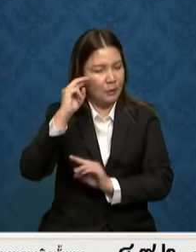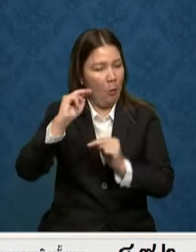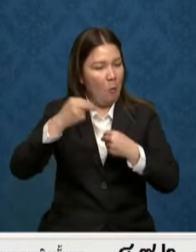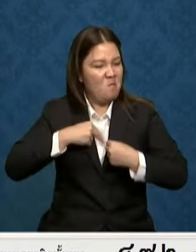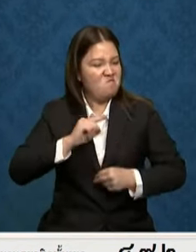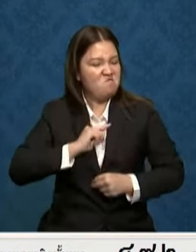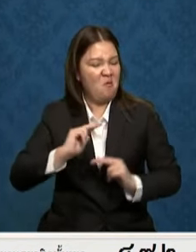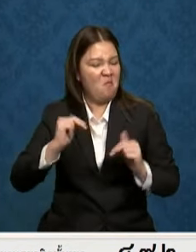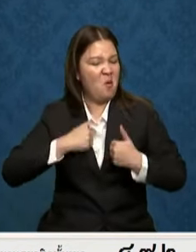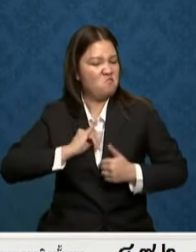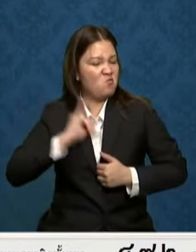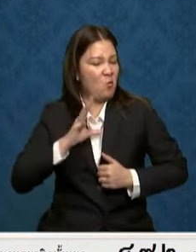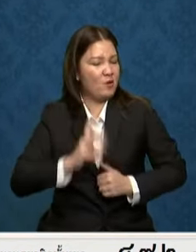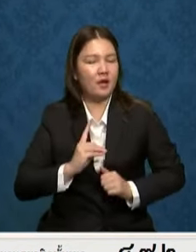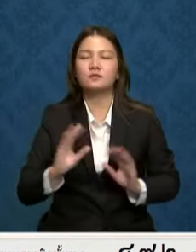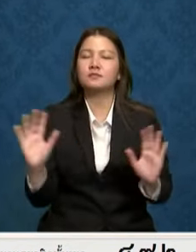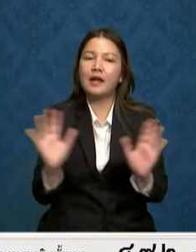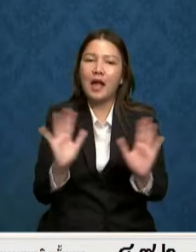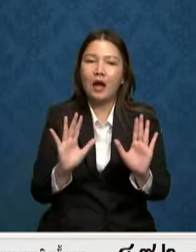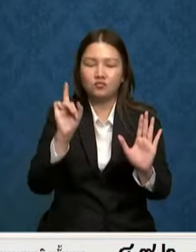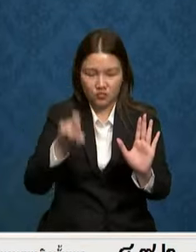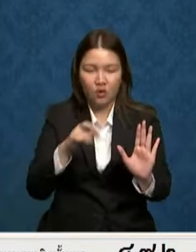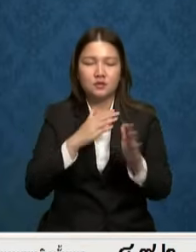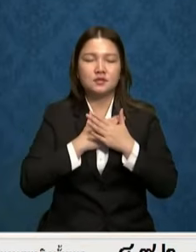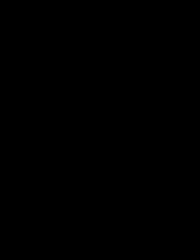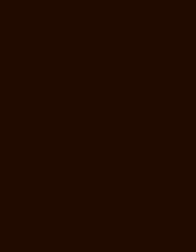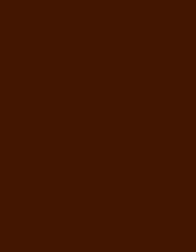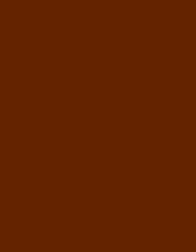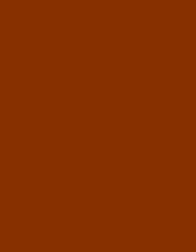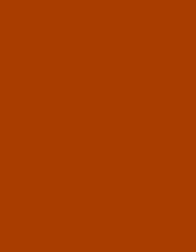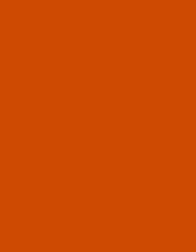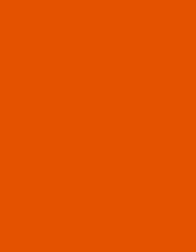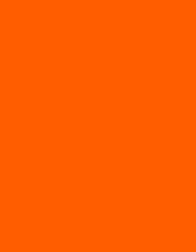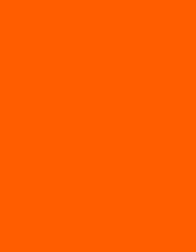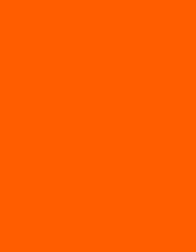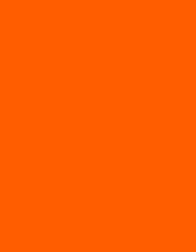เอ่อลองคิดถึงความเป็นไปได้ใหม่ๆต่อไปครับขอบคุณ